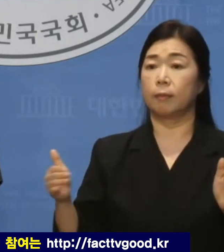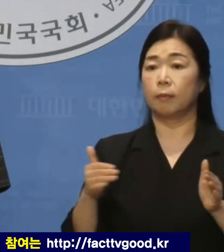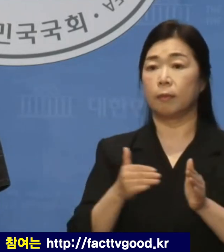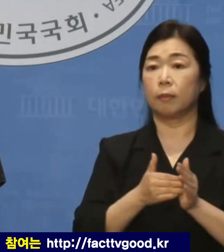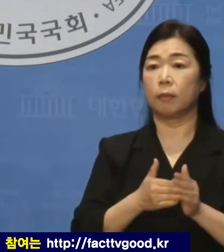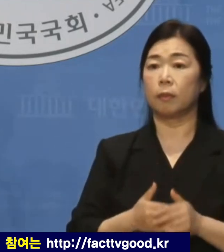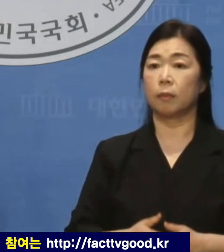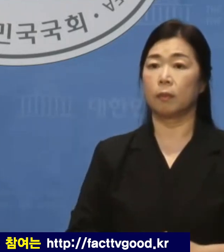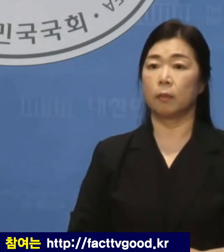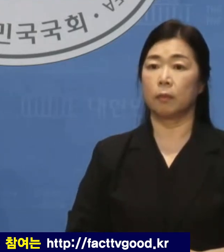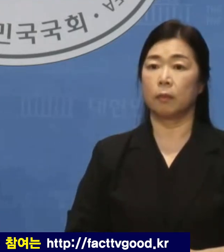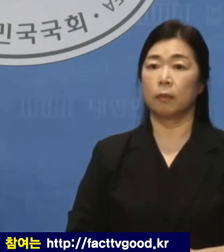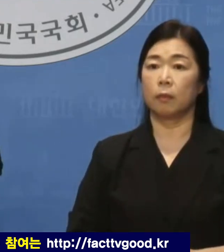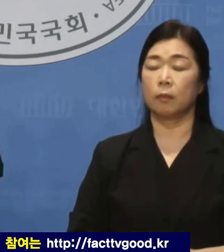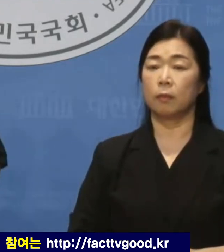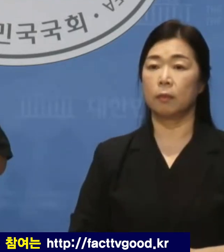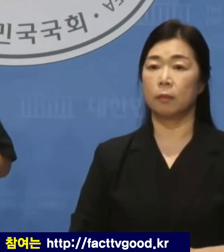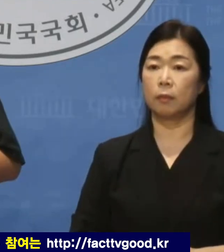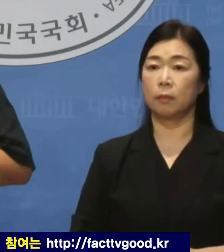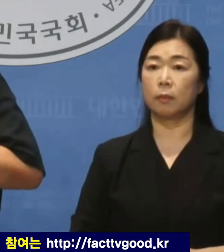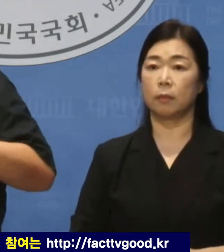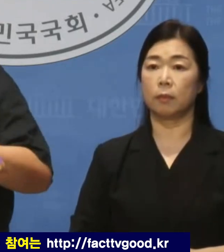이상입니다.